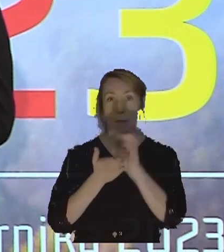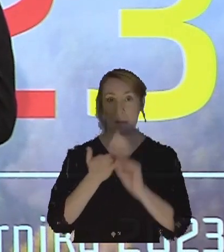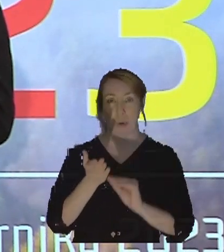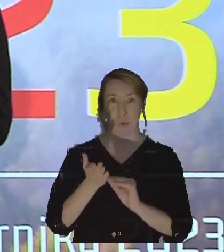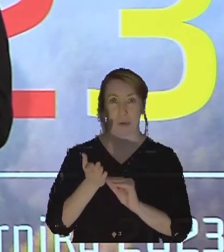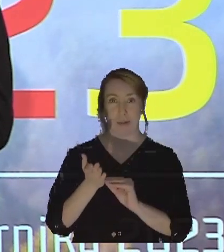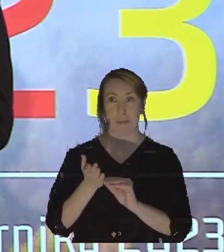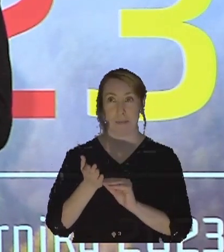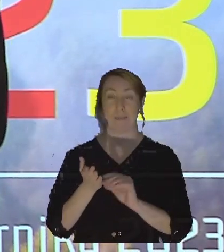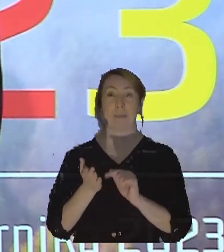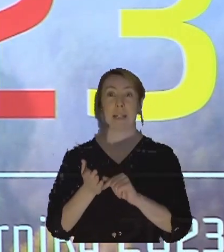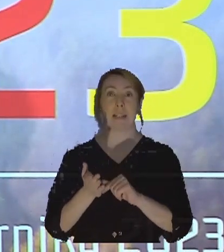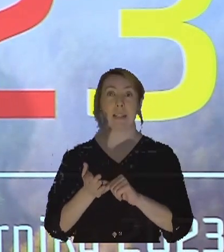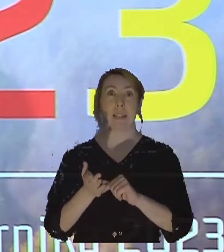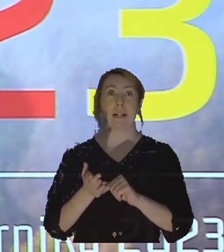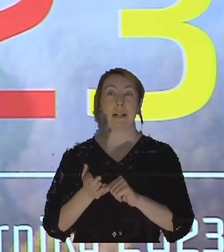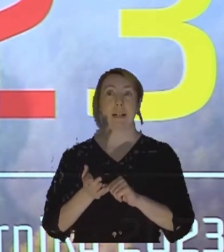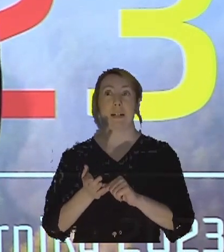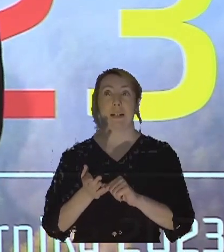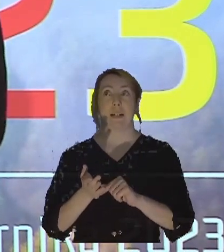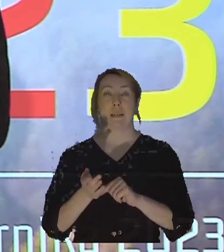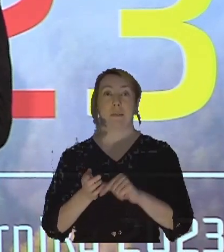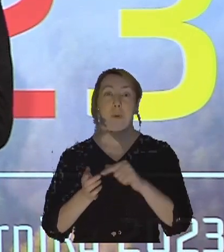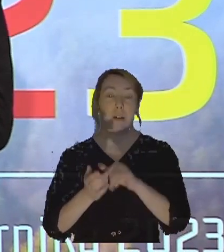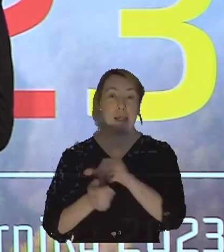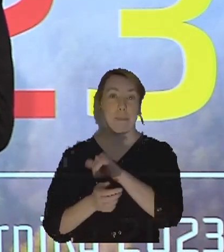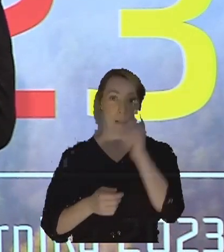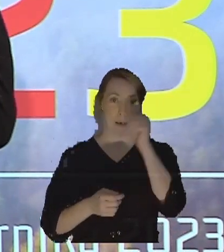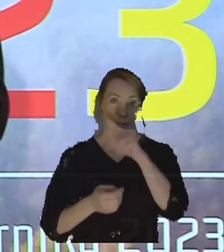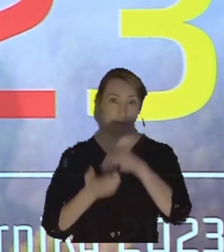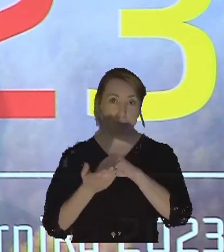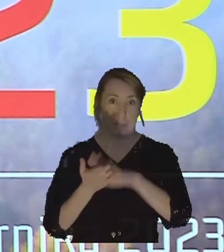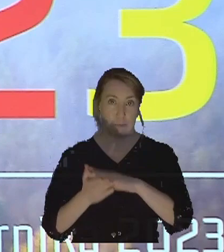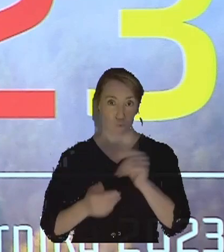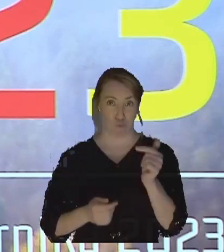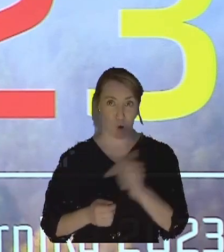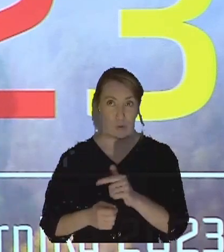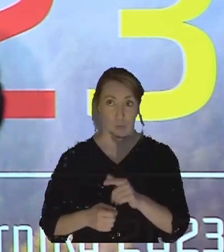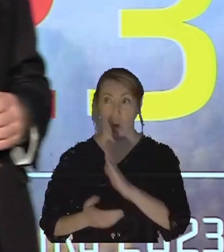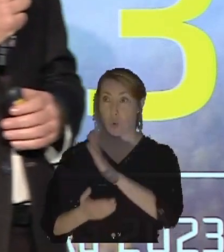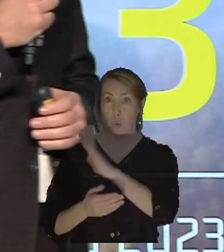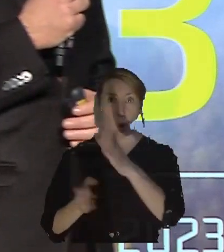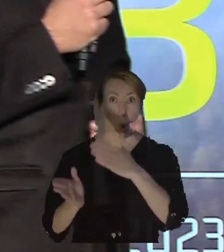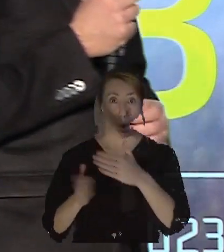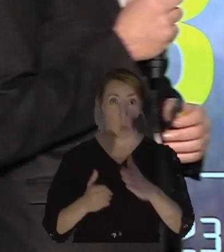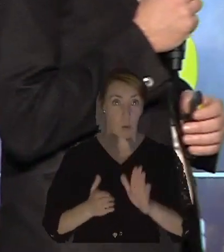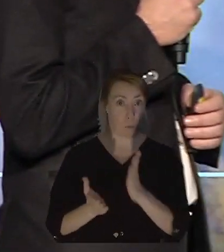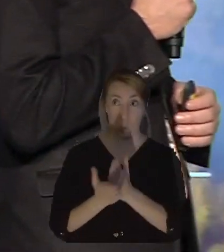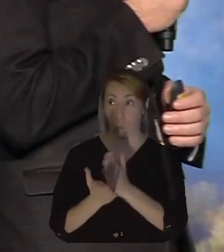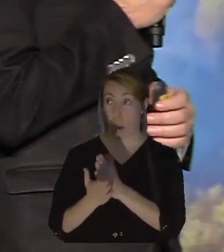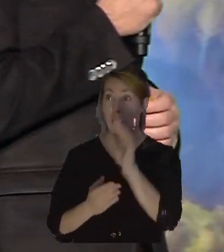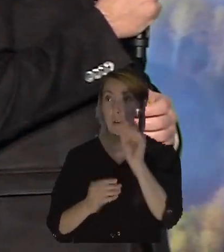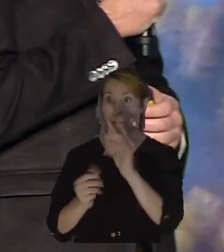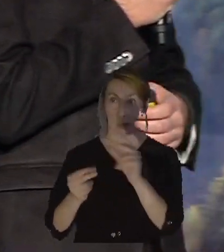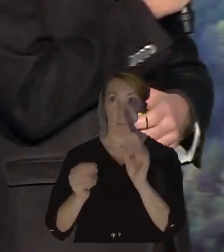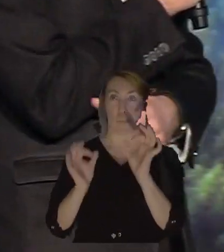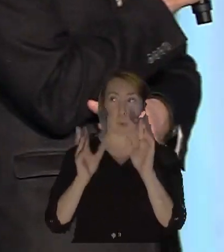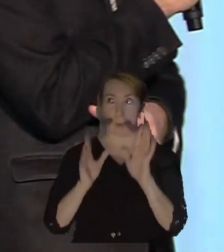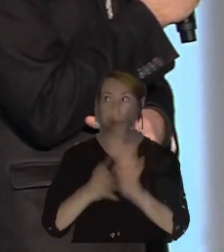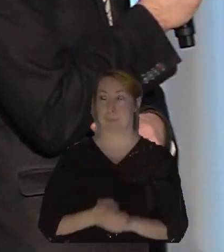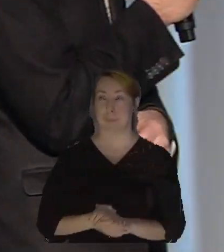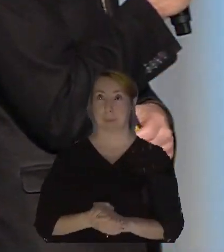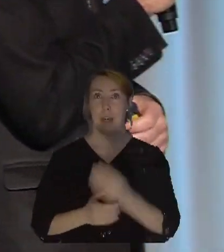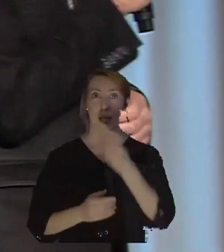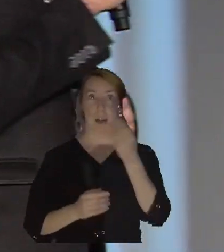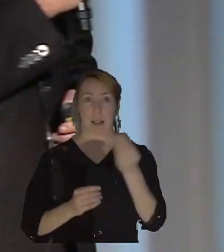i to imię i nazwisko. Czy wszyscy już są gotowi? Nie, jeszcze nie. Widzę, że